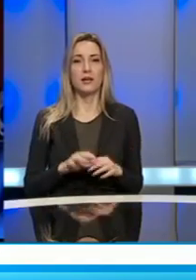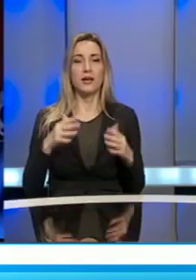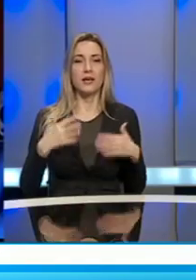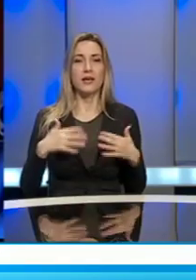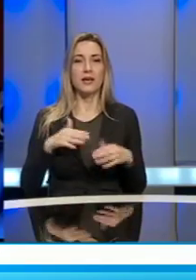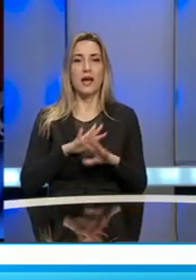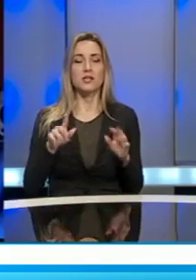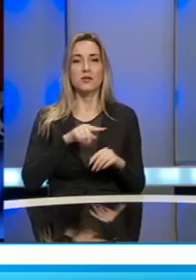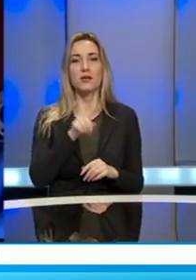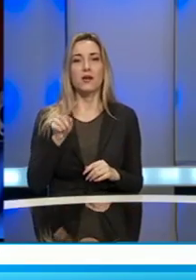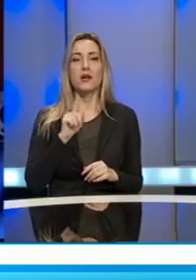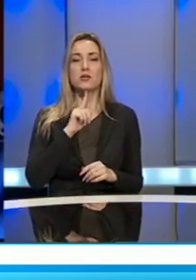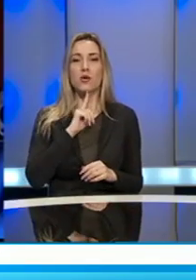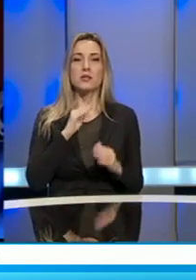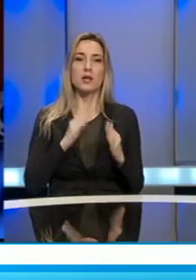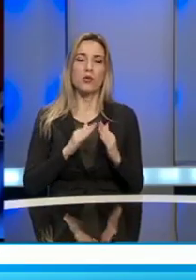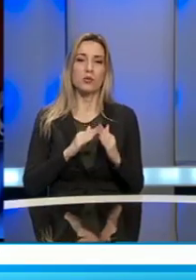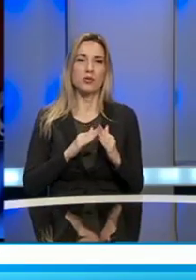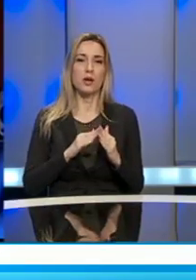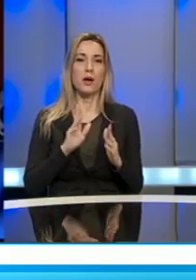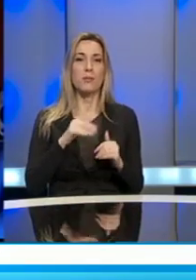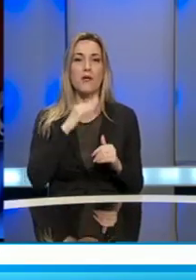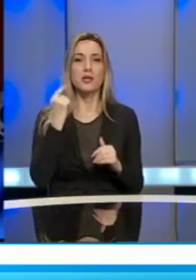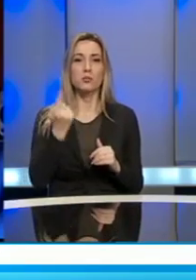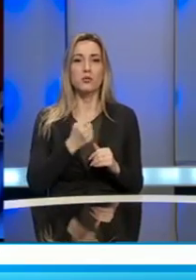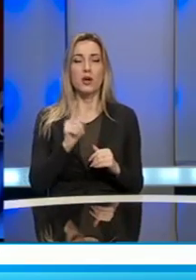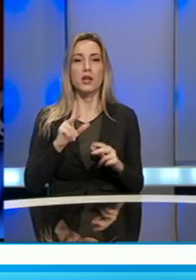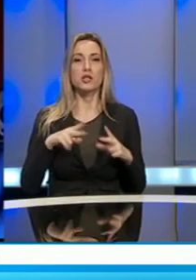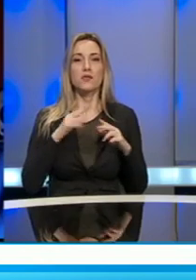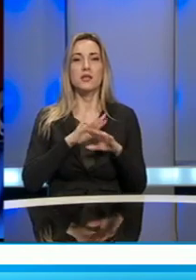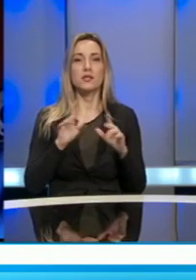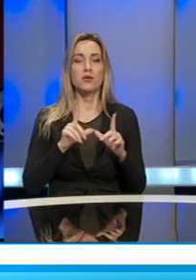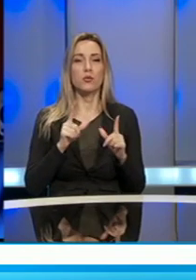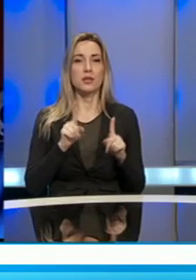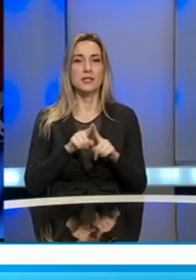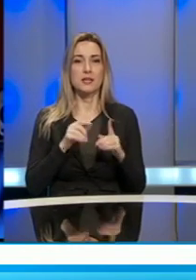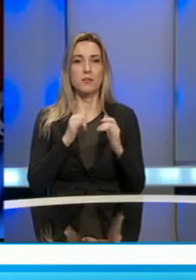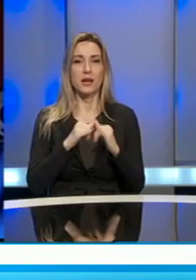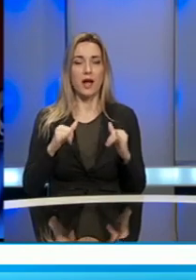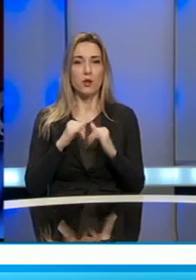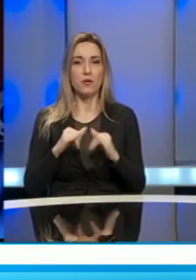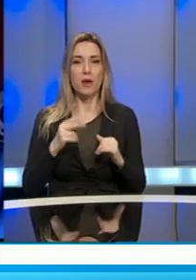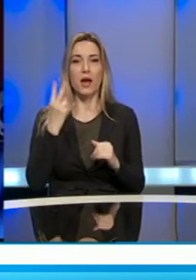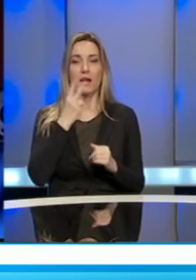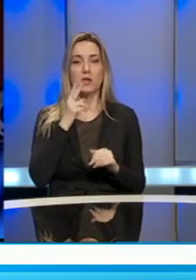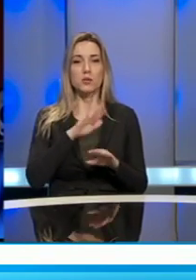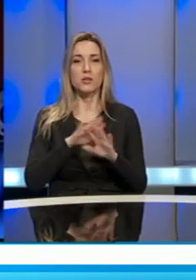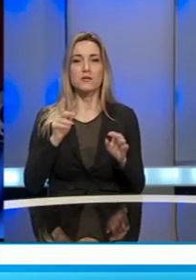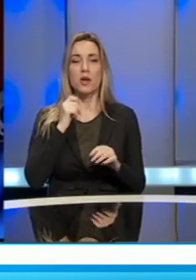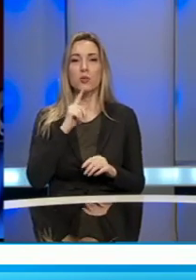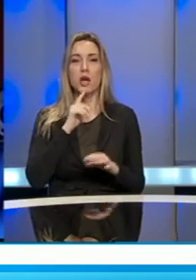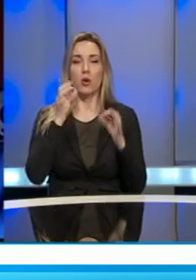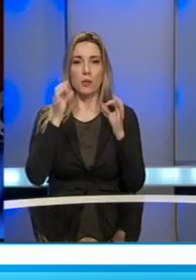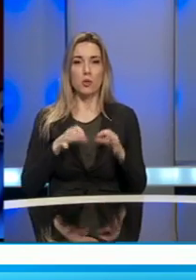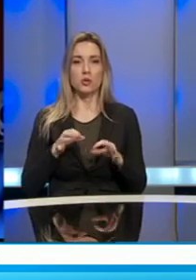igra svih vas koji ste u svojim kućama, ima vas puno, ne živite svi u istim gradovima i prije svega razumno da za sve one ljude koji